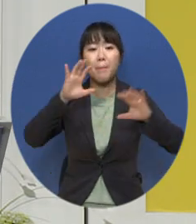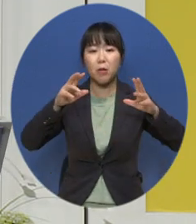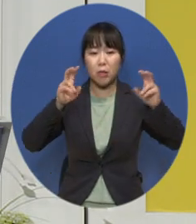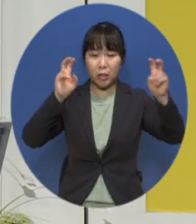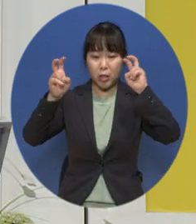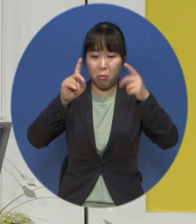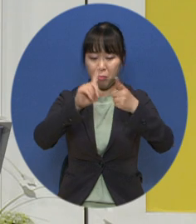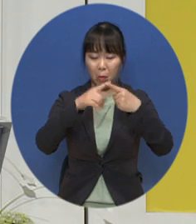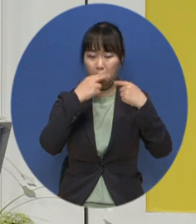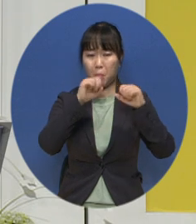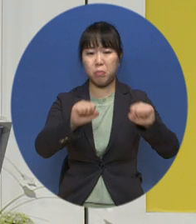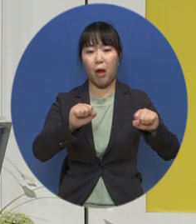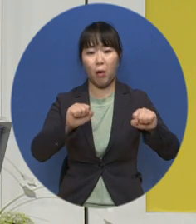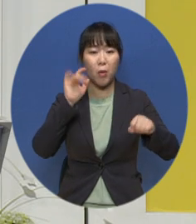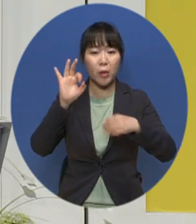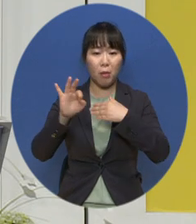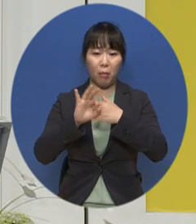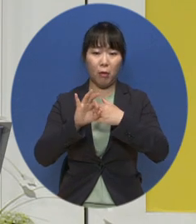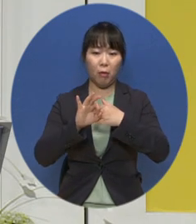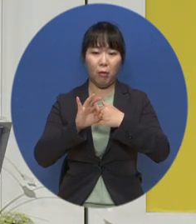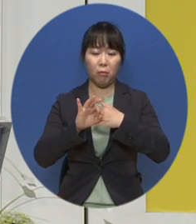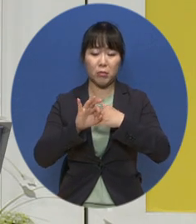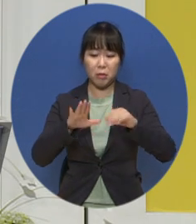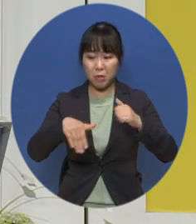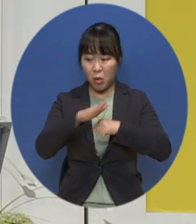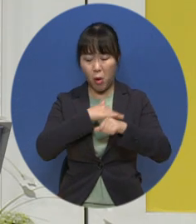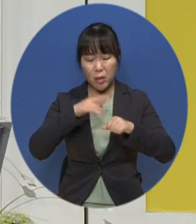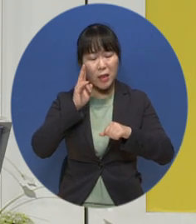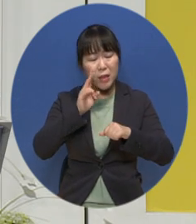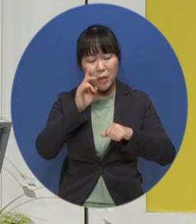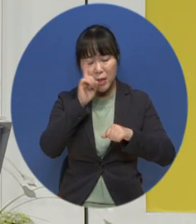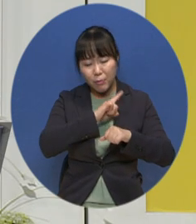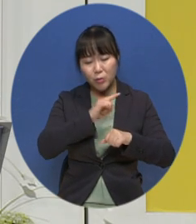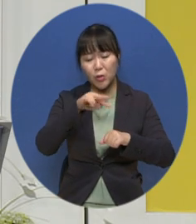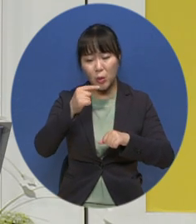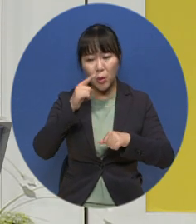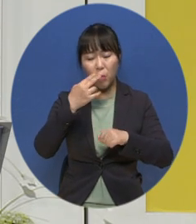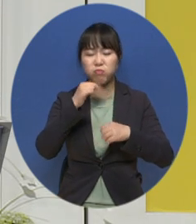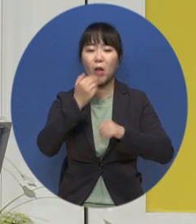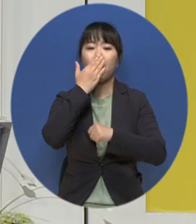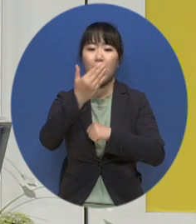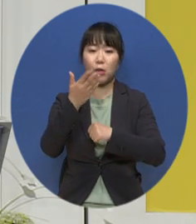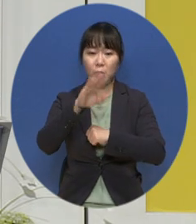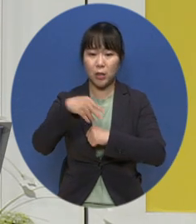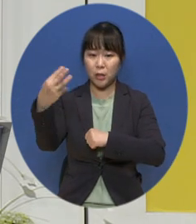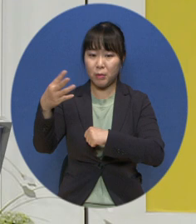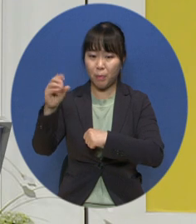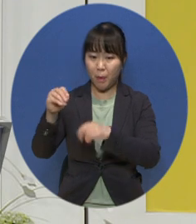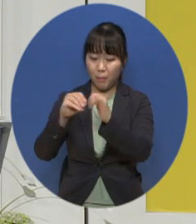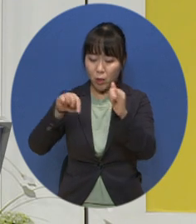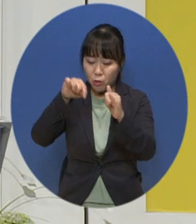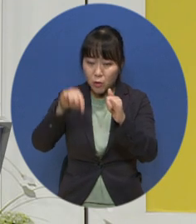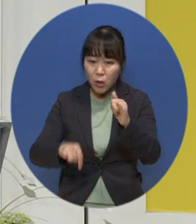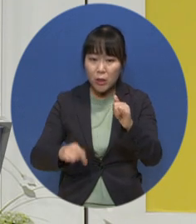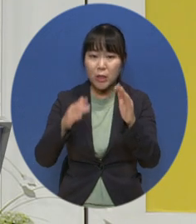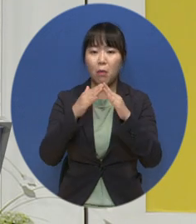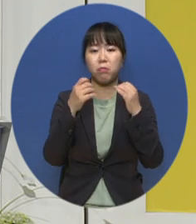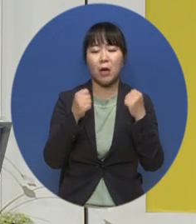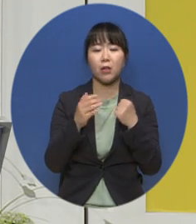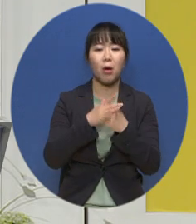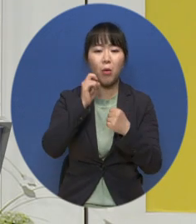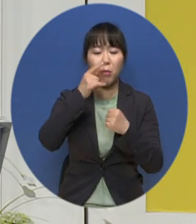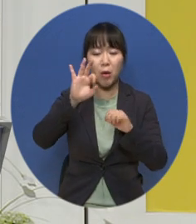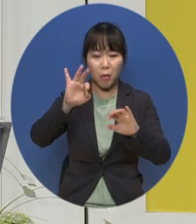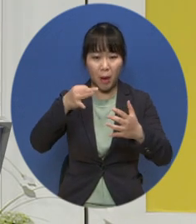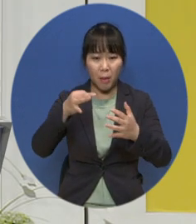살아남 거든요 왜 이 험한 길이라 하더라도 그럼 나머지 3천만 명 중에서 니 집에다가 있으니깐 월급